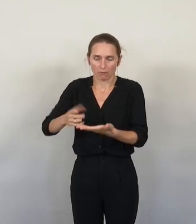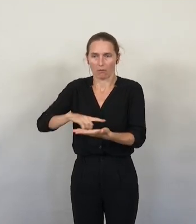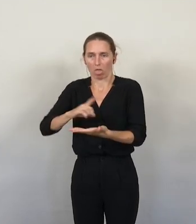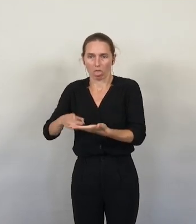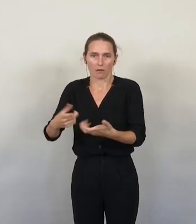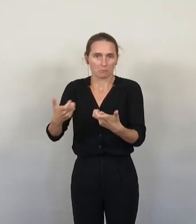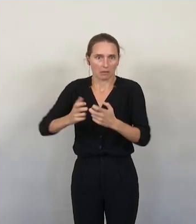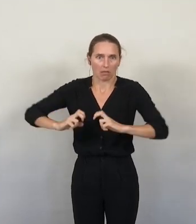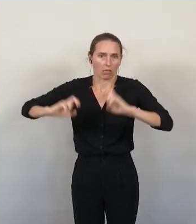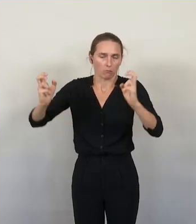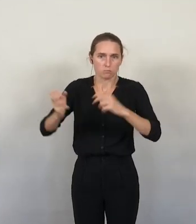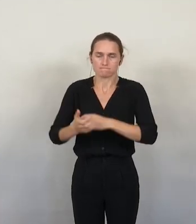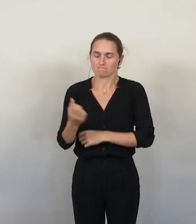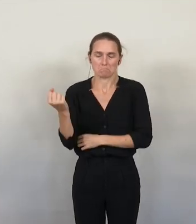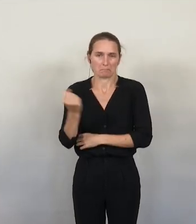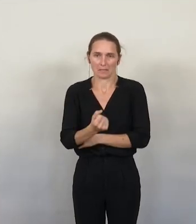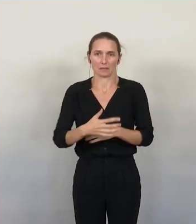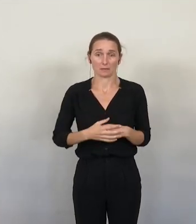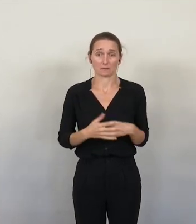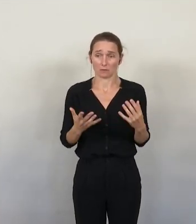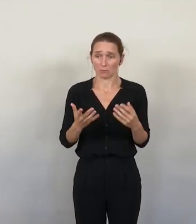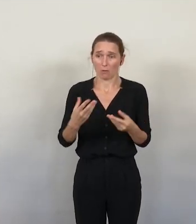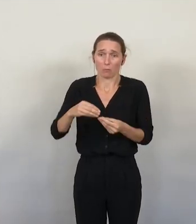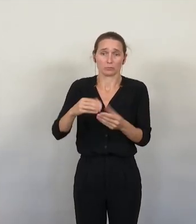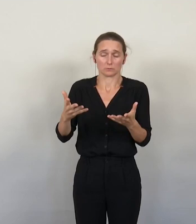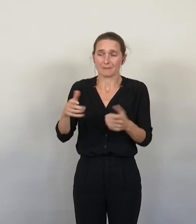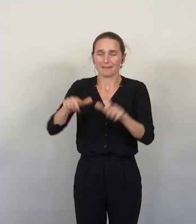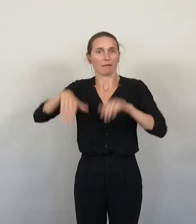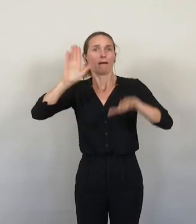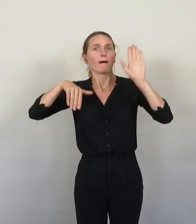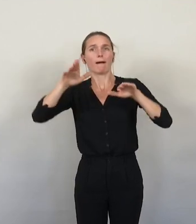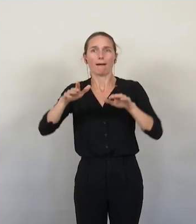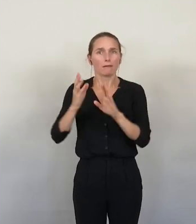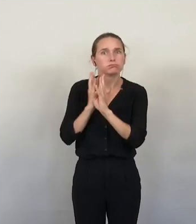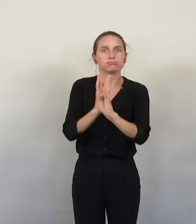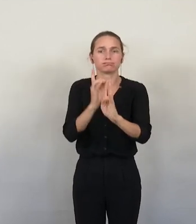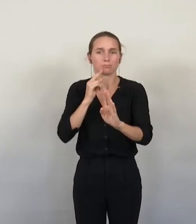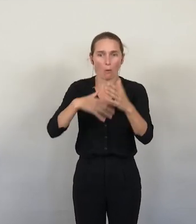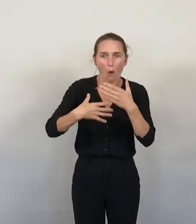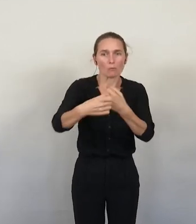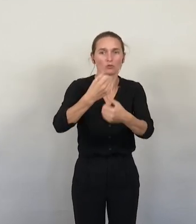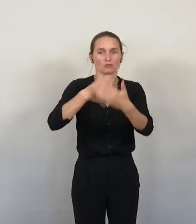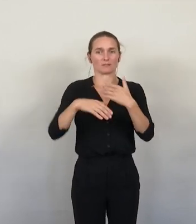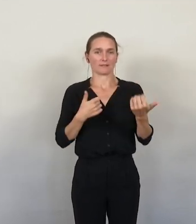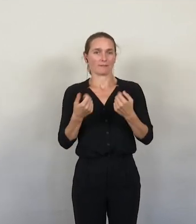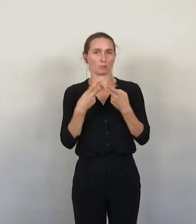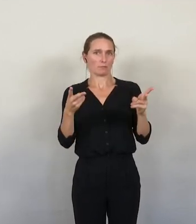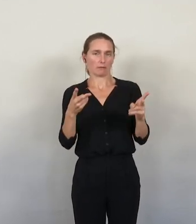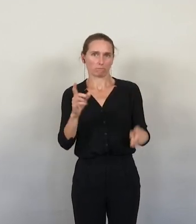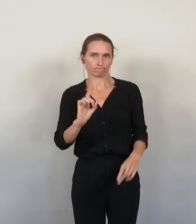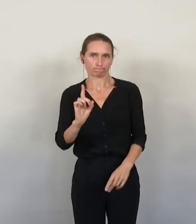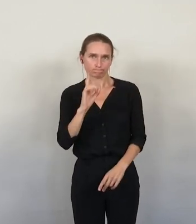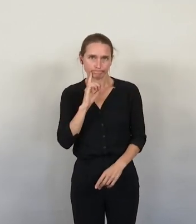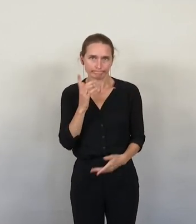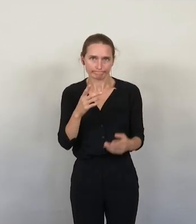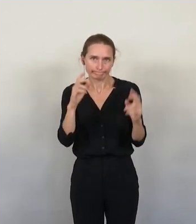indispensable la crise des vocations nous le voyons est bien visible pour le service public en général euh et